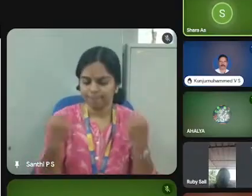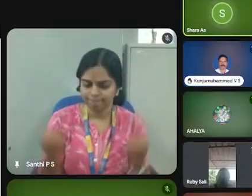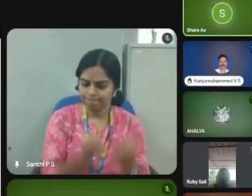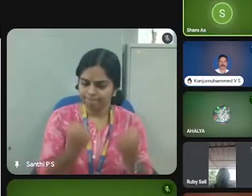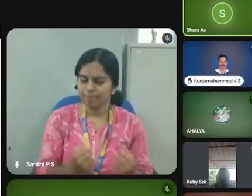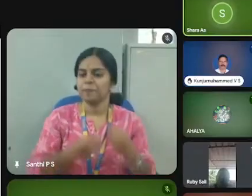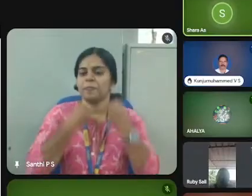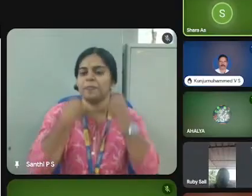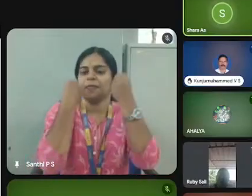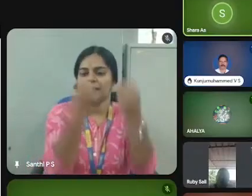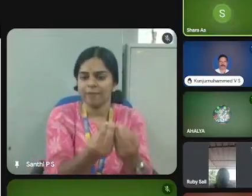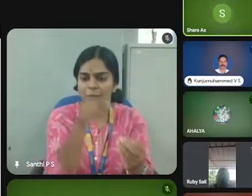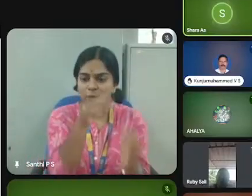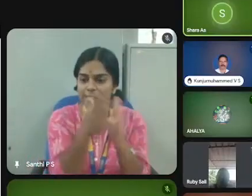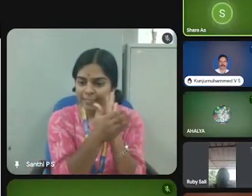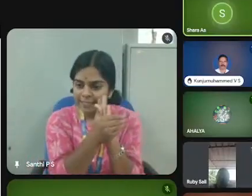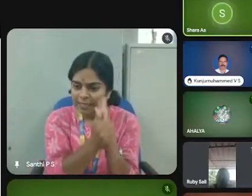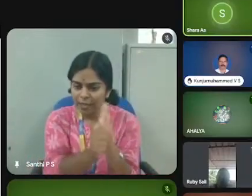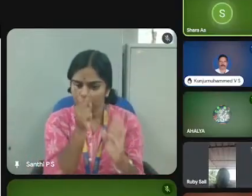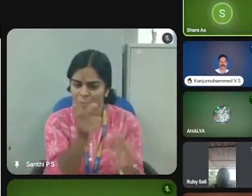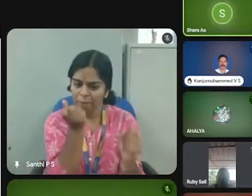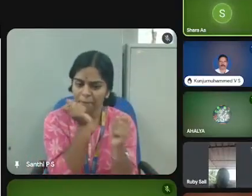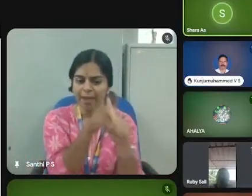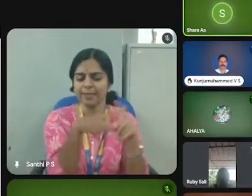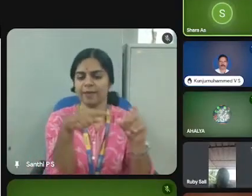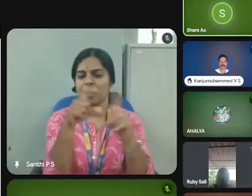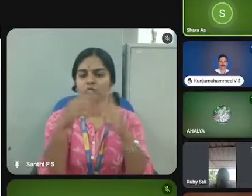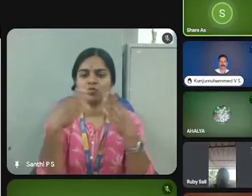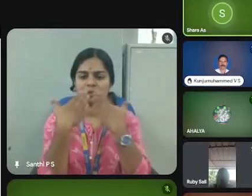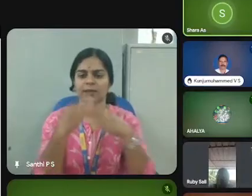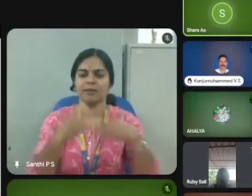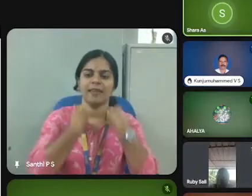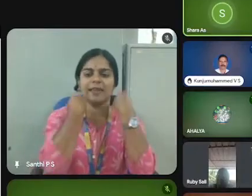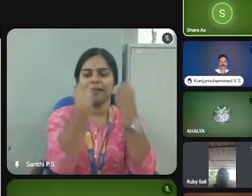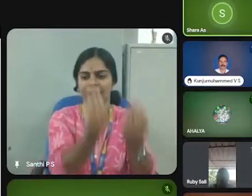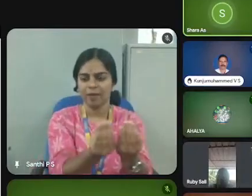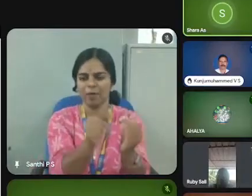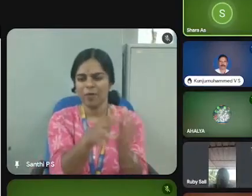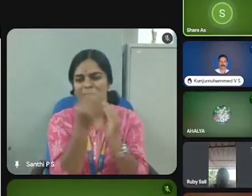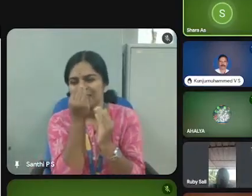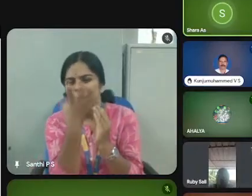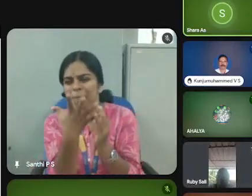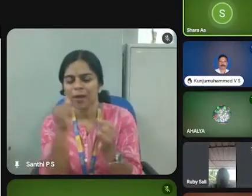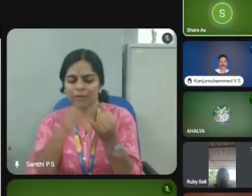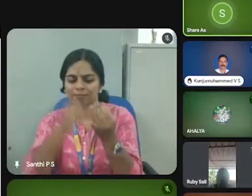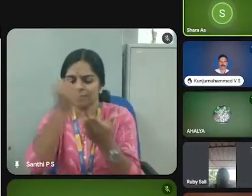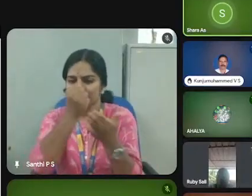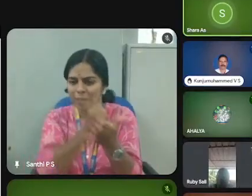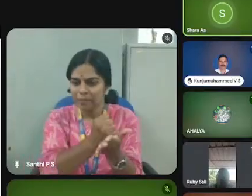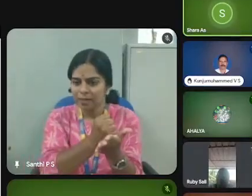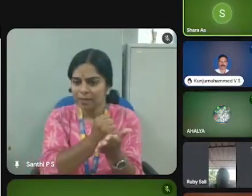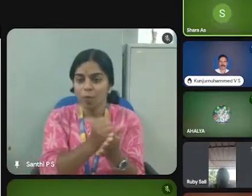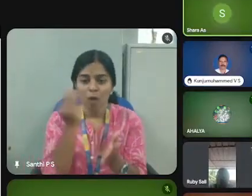നമ്മൾ മാറ്റി പഠിപ്പിക്കുക എന്നുള്ളതാണ്. നമ്മുടെ വീക്കായിട്ടുള്ള സബ്ജക്റ്റുകൾ മാറ്റിയിട്ട് കുട്ടി കൂടുതൽ നന്നായി പെർഫോം ചെയ്യുന്ന